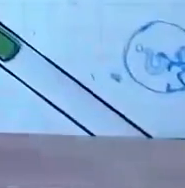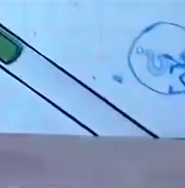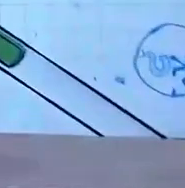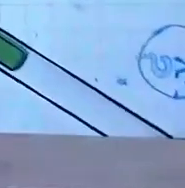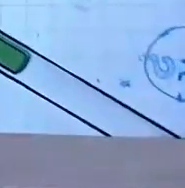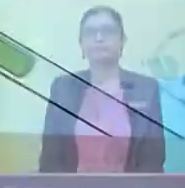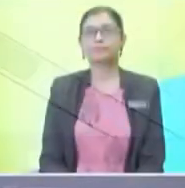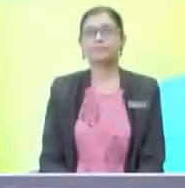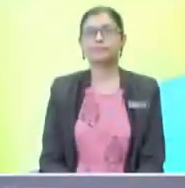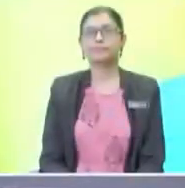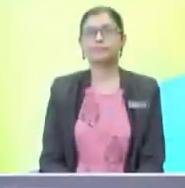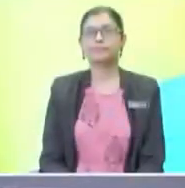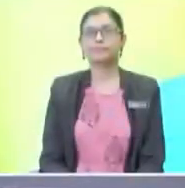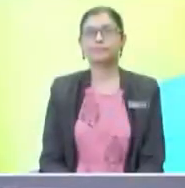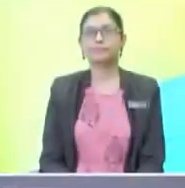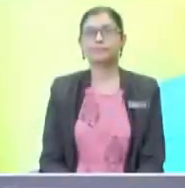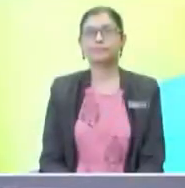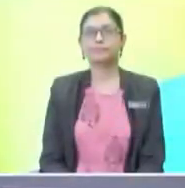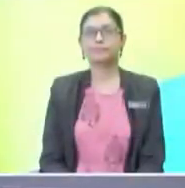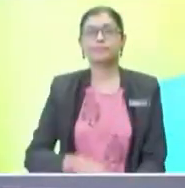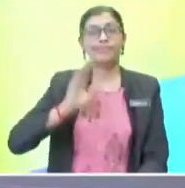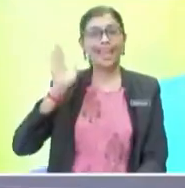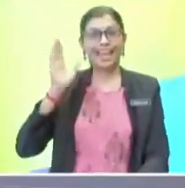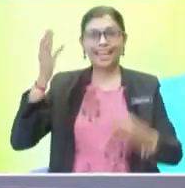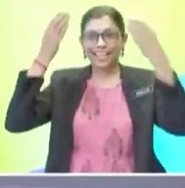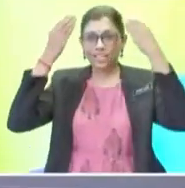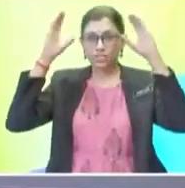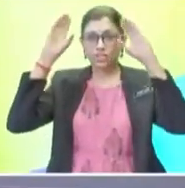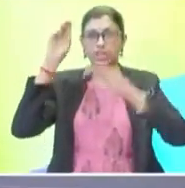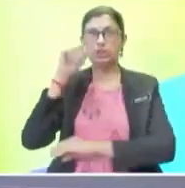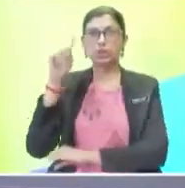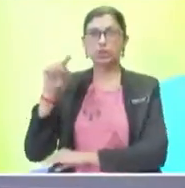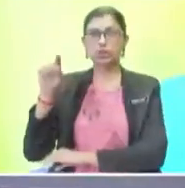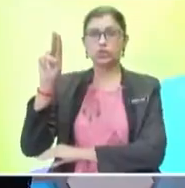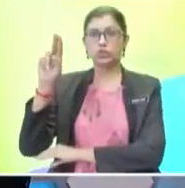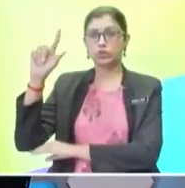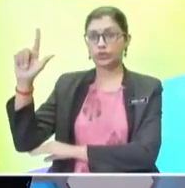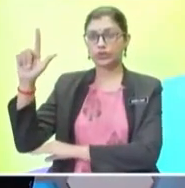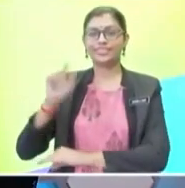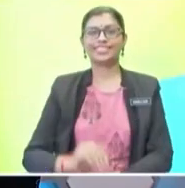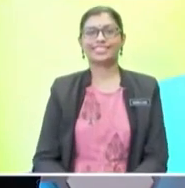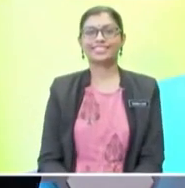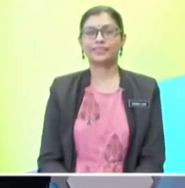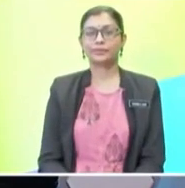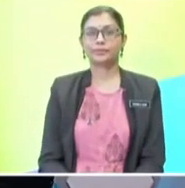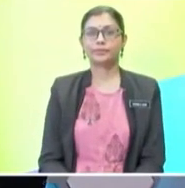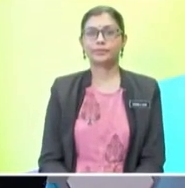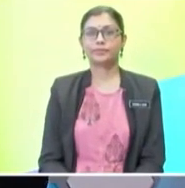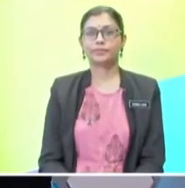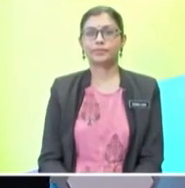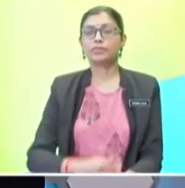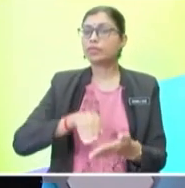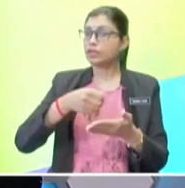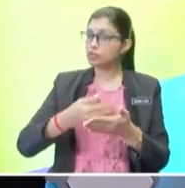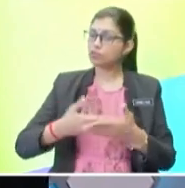ingin mengalu-alukan sekali lagi kedatangan Cikgu Muhammad Zul. Apa khabar Cikgu? Assalamualaikum. Sehat. Waalaikumsalam warahmatullahi wabarakatuh. Ria, apa khabar? Sehat?